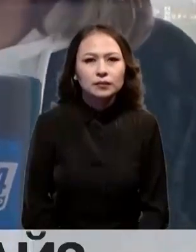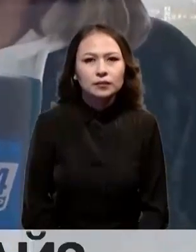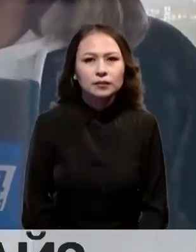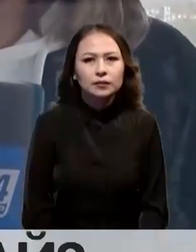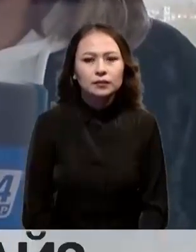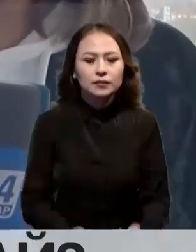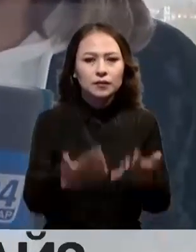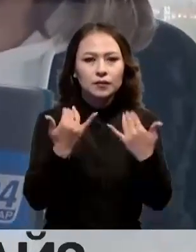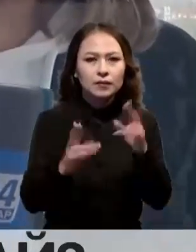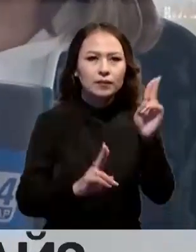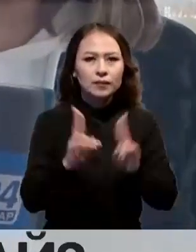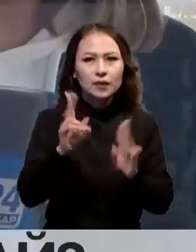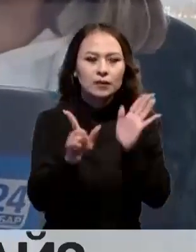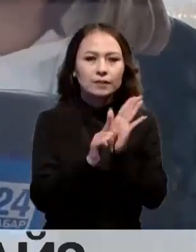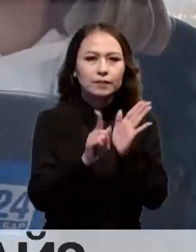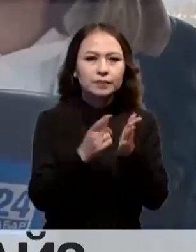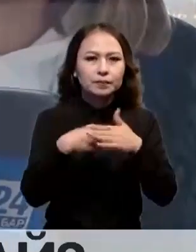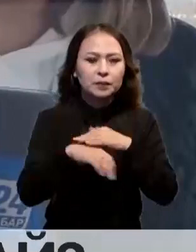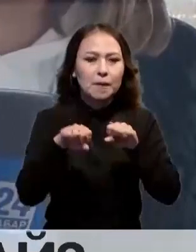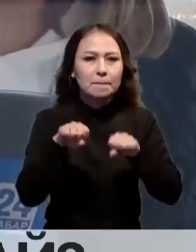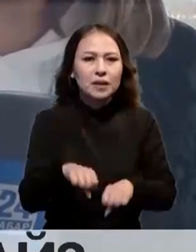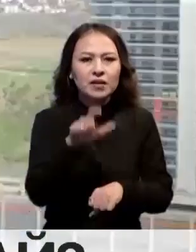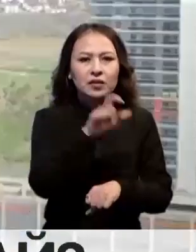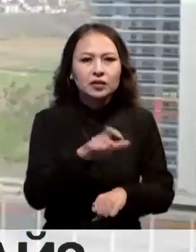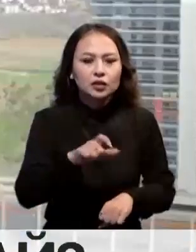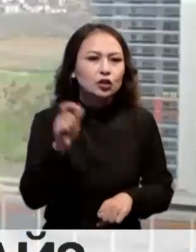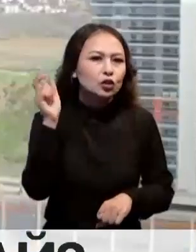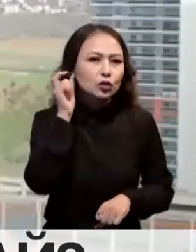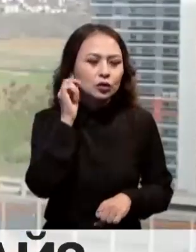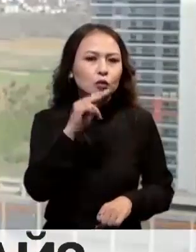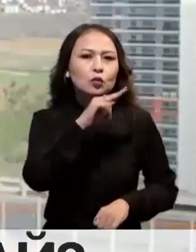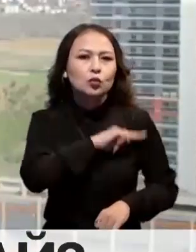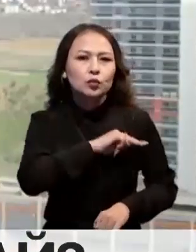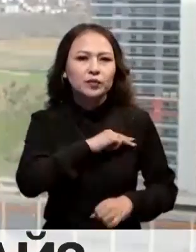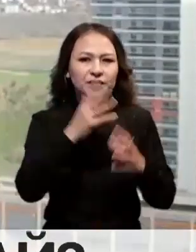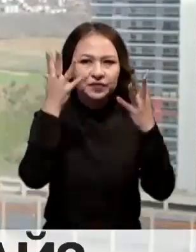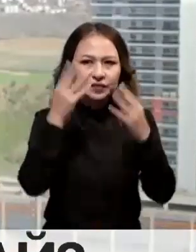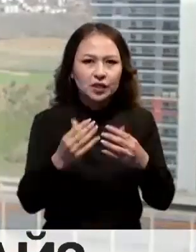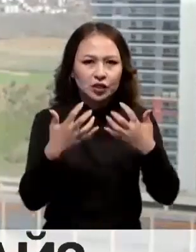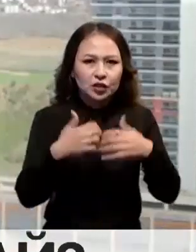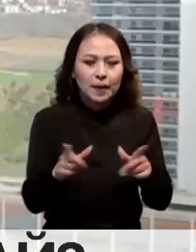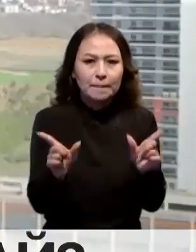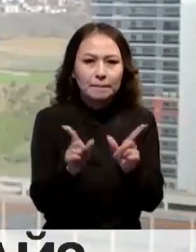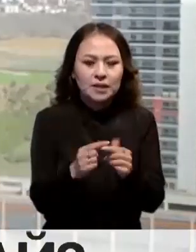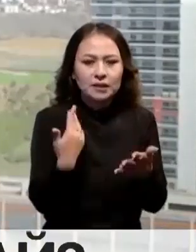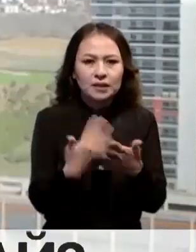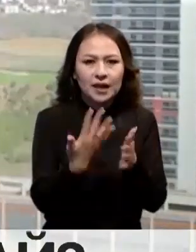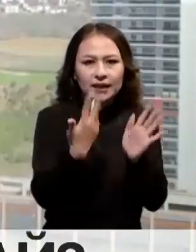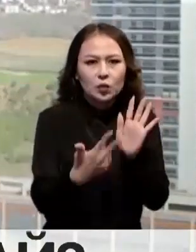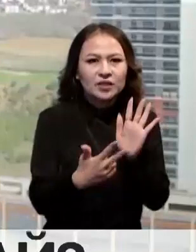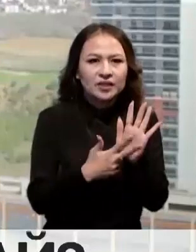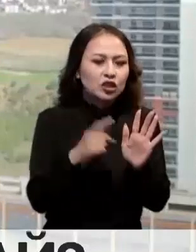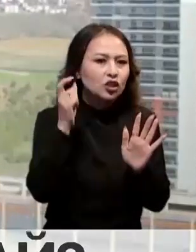Жұлдыз, қазіргі ереже бойынша зейнетке шығу құқығына ие болу үшін жас және жұмыс күні бірге есептелінеді. Мәселен, әйелдер 58